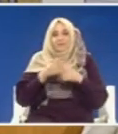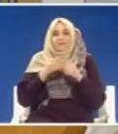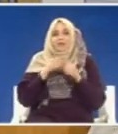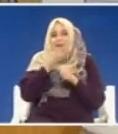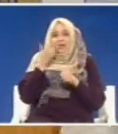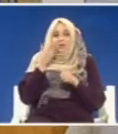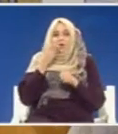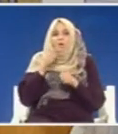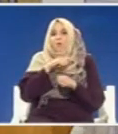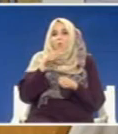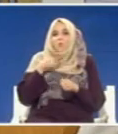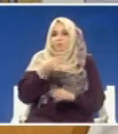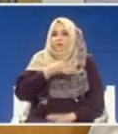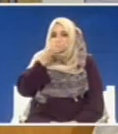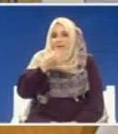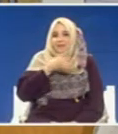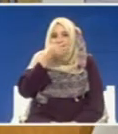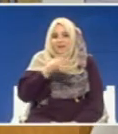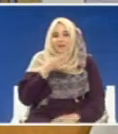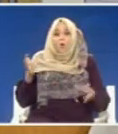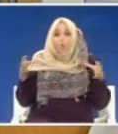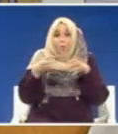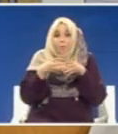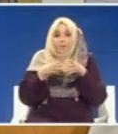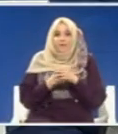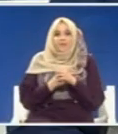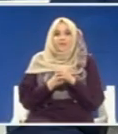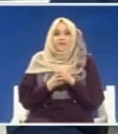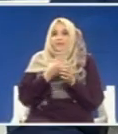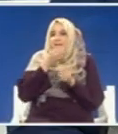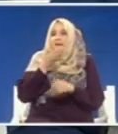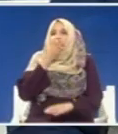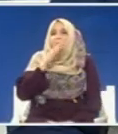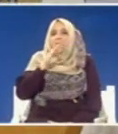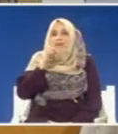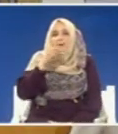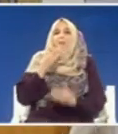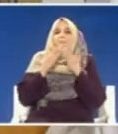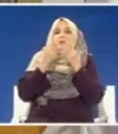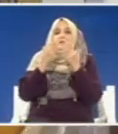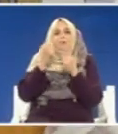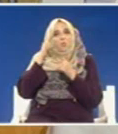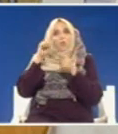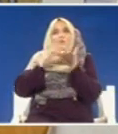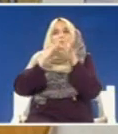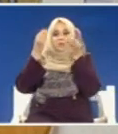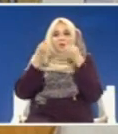نذكر ذكرا جماعيا، مما كنا نقول: حمدناك شكرناك على ما